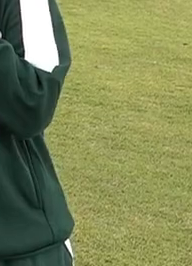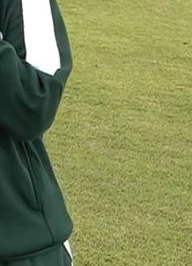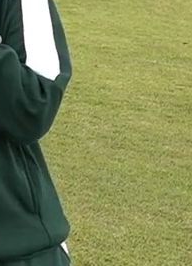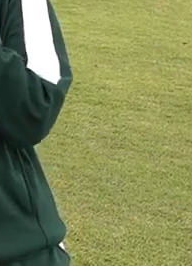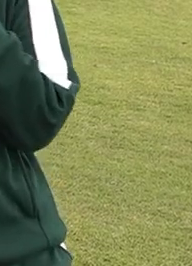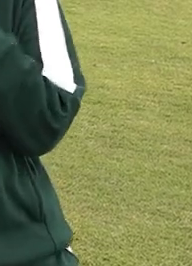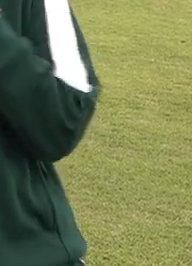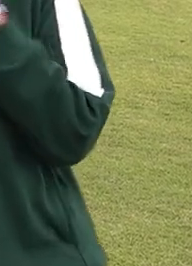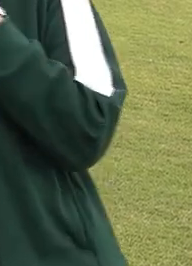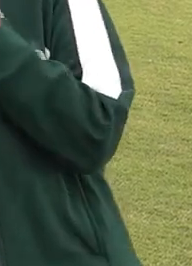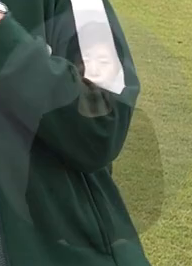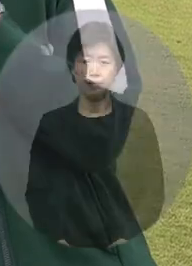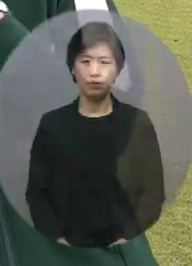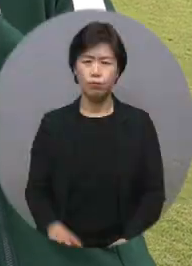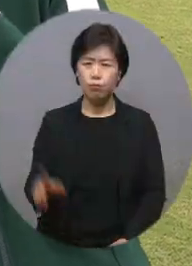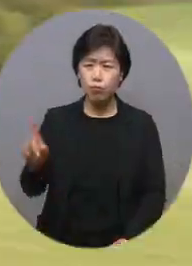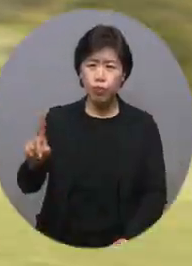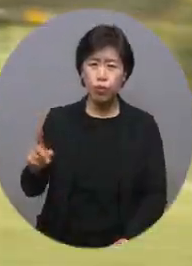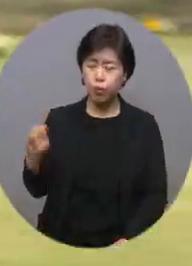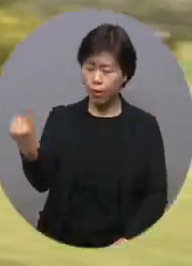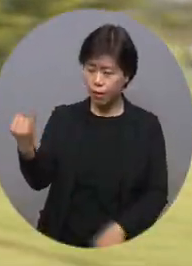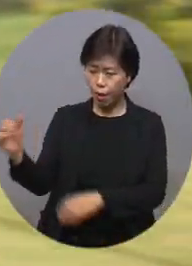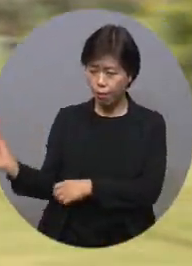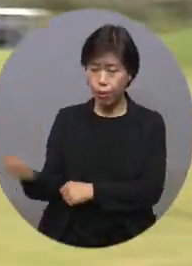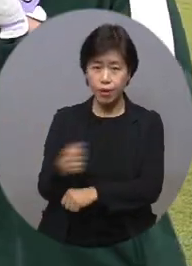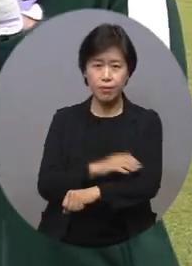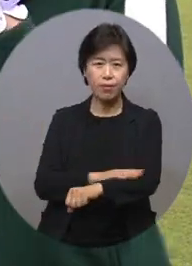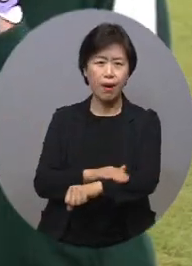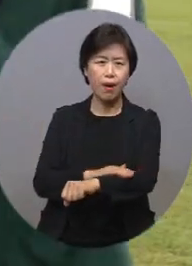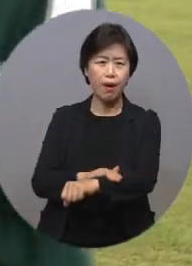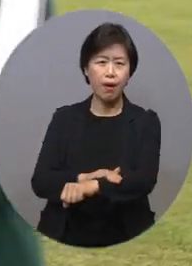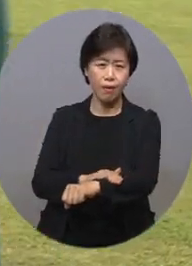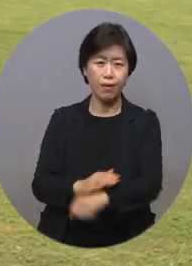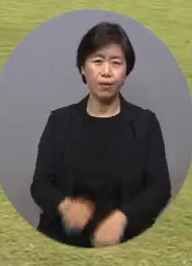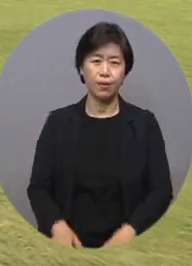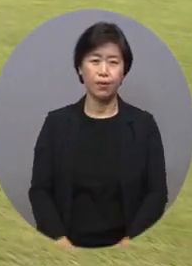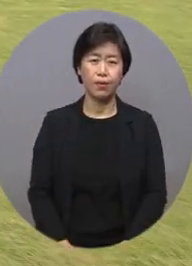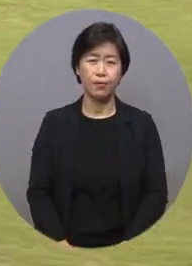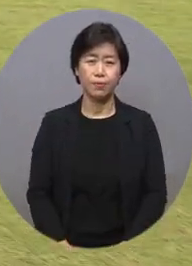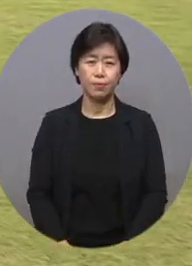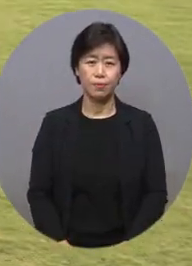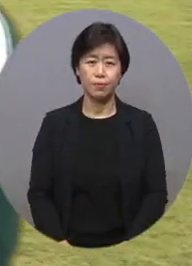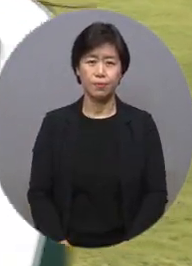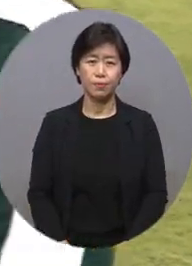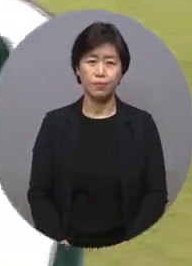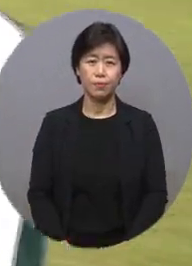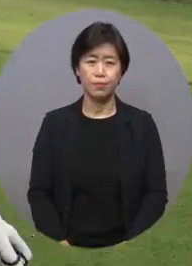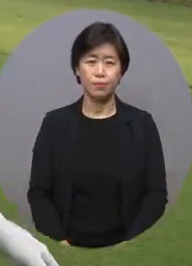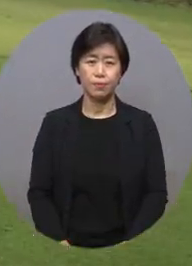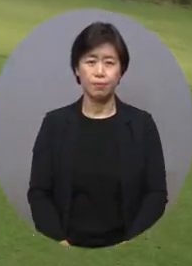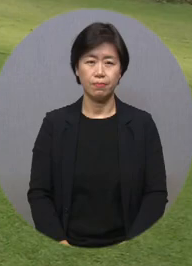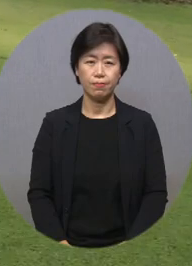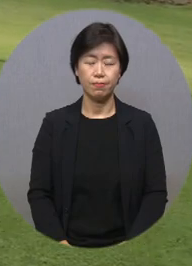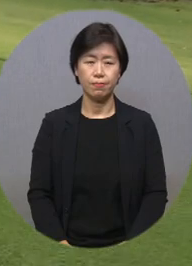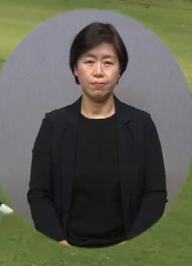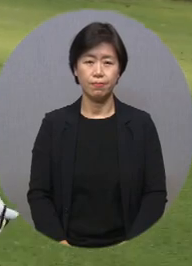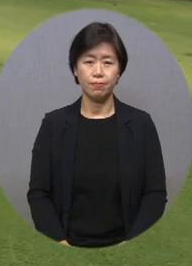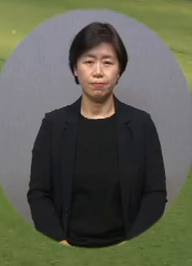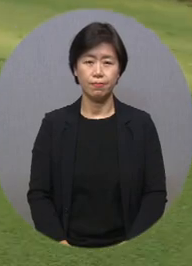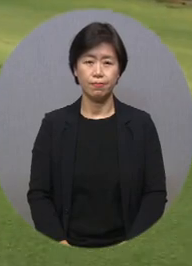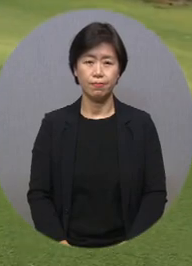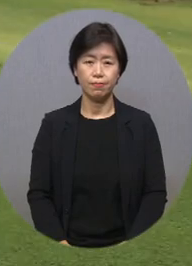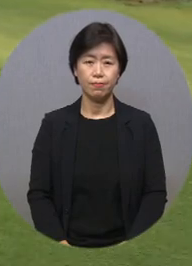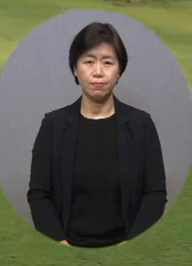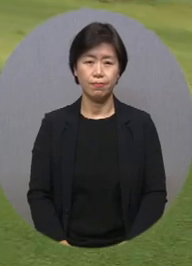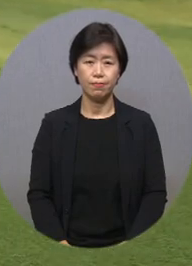굿샷! 나이스! 왜 이렇게 잘 쳐? 456번 따라갔습니까? 네, 비슷한 힘이 된 것 같은데요. 많이 들어있습니다. 아, 네. 또 이게